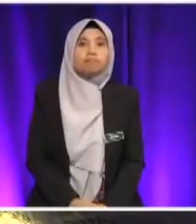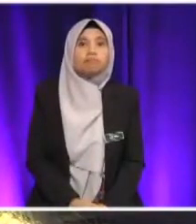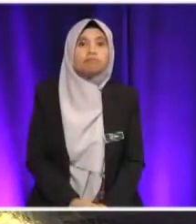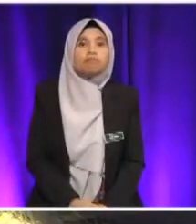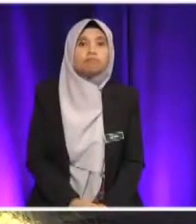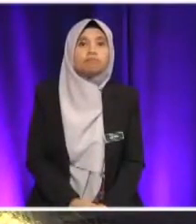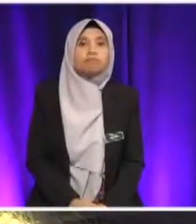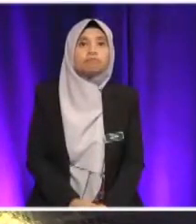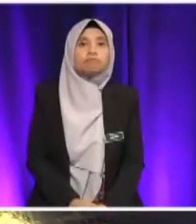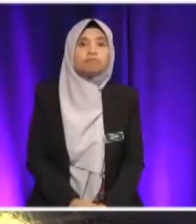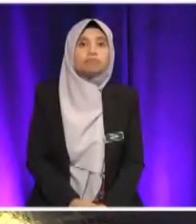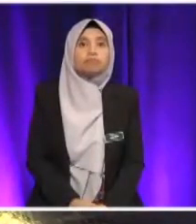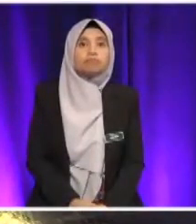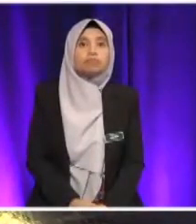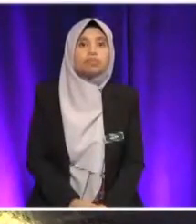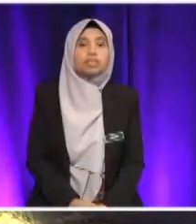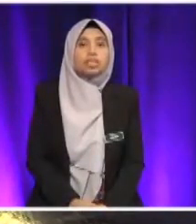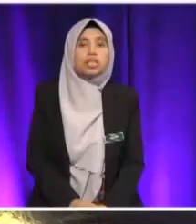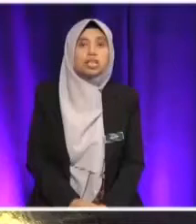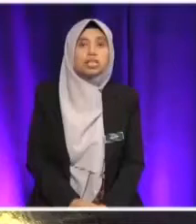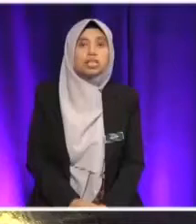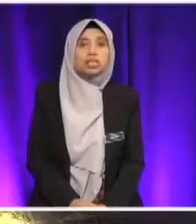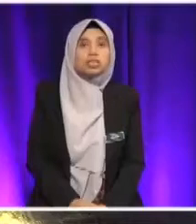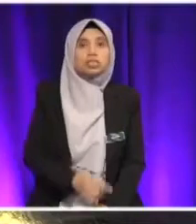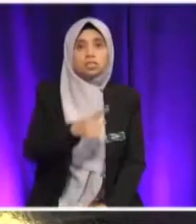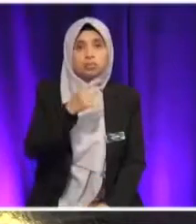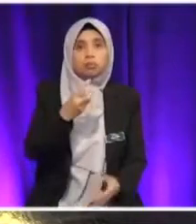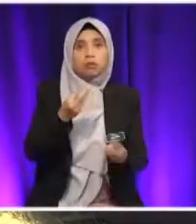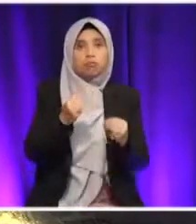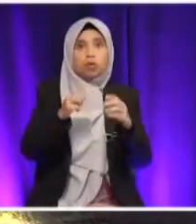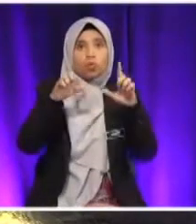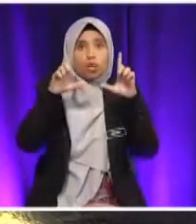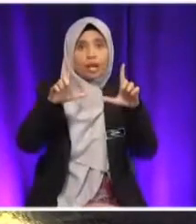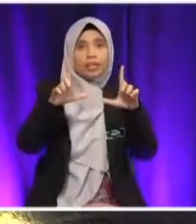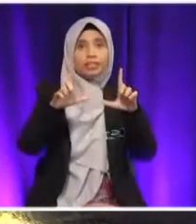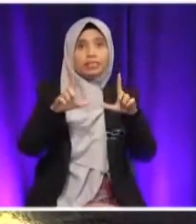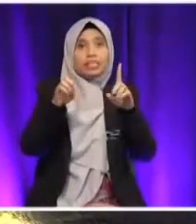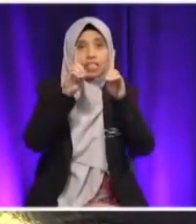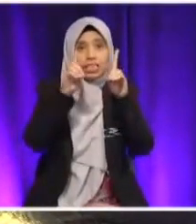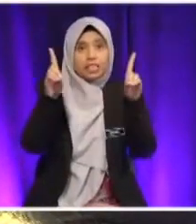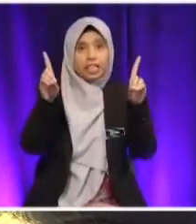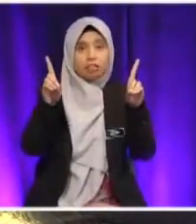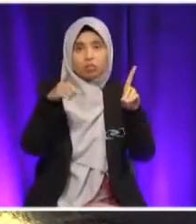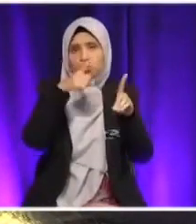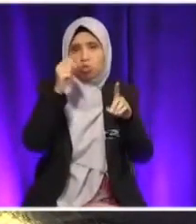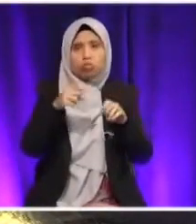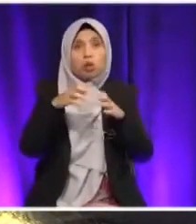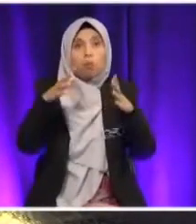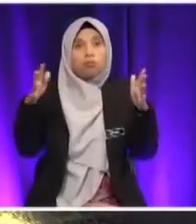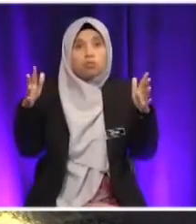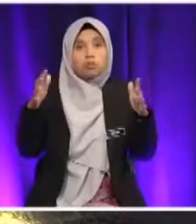size-nya boso sebabnya di dinding atau Bidikmisi Ayesha Christina